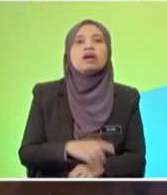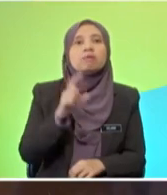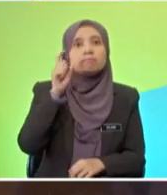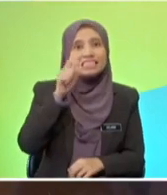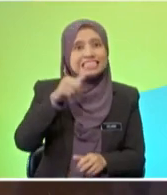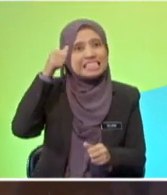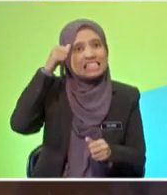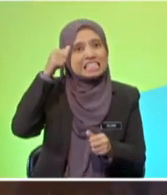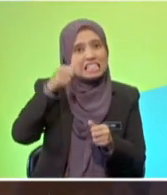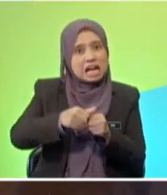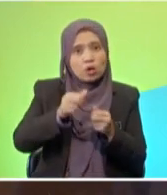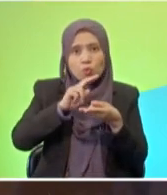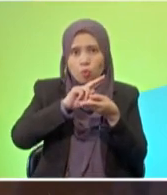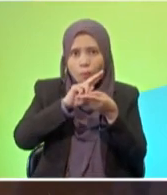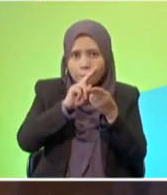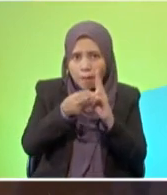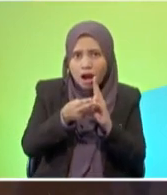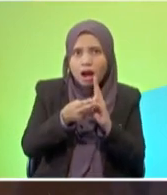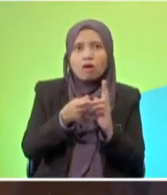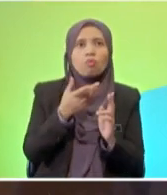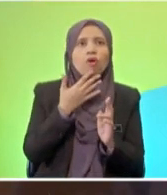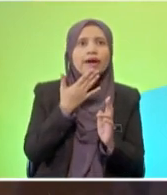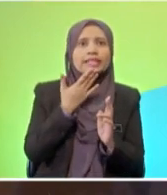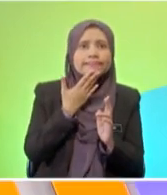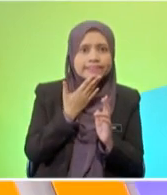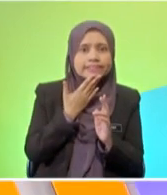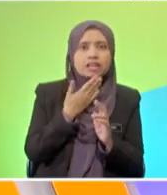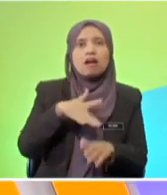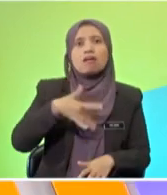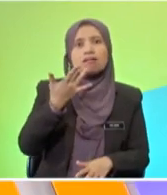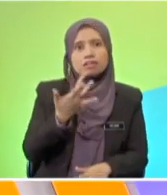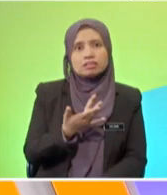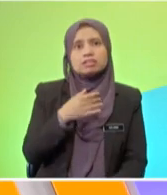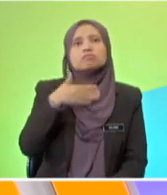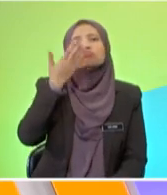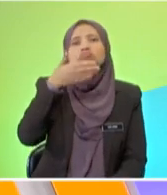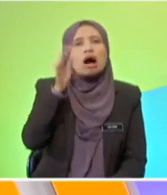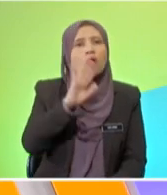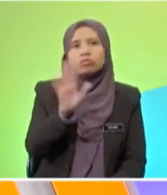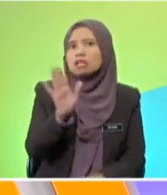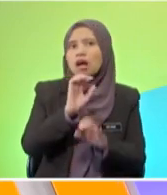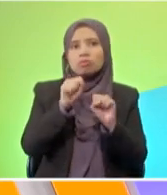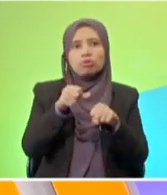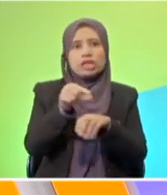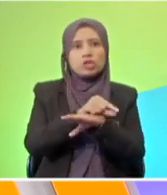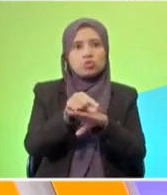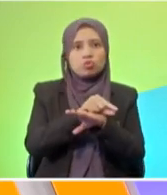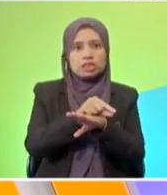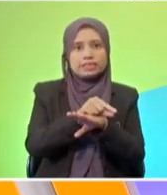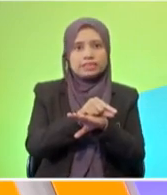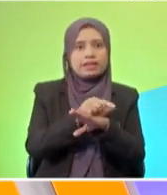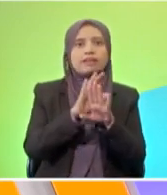berubah aja sih eee Syifa warna air deh memang kita boleh pakai sembahyang ke kan ada yang buku-bukumu